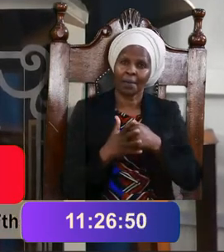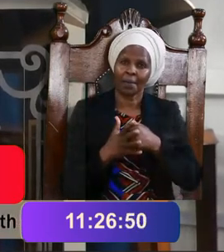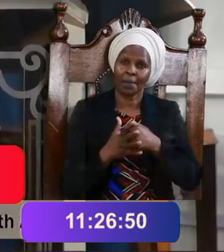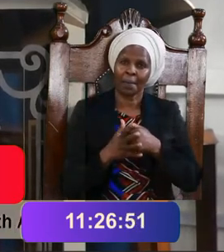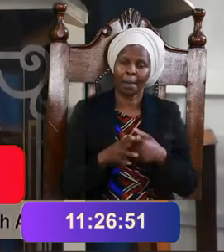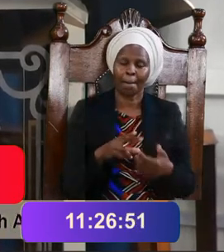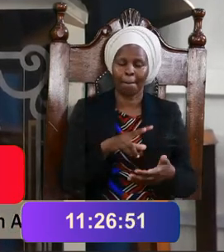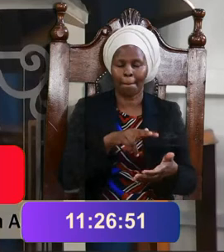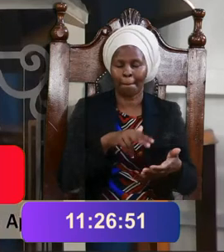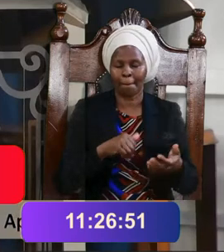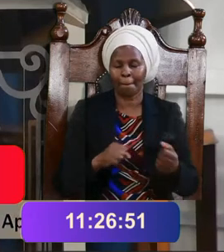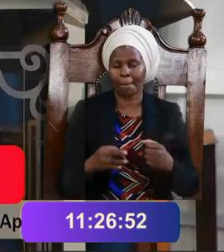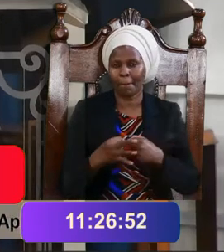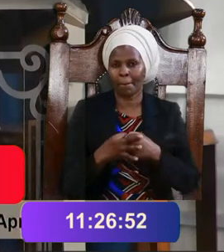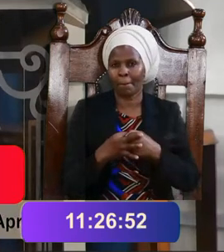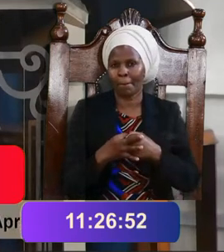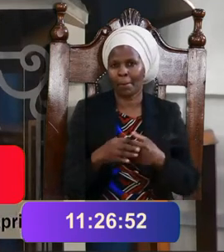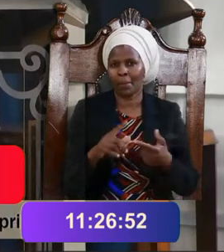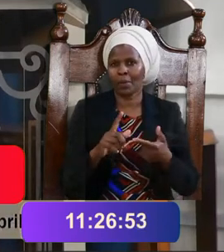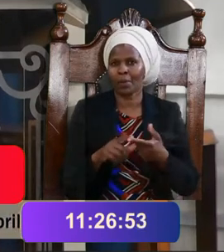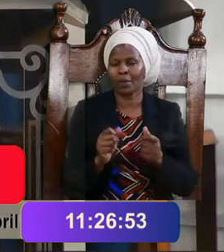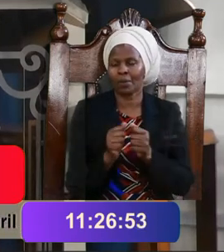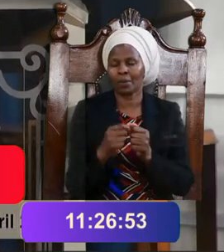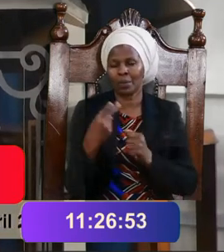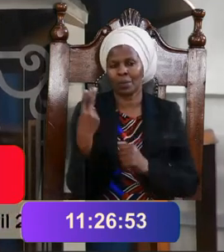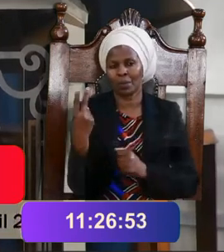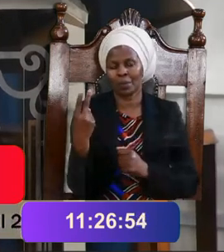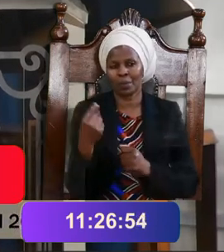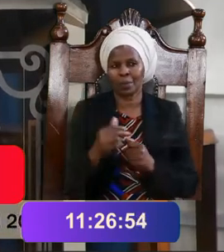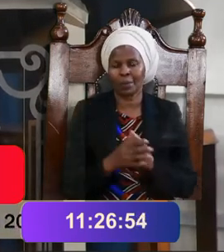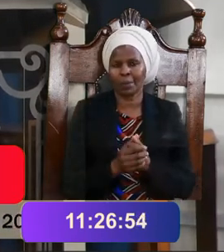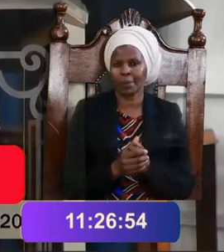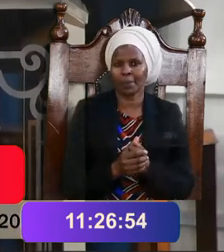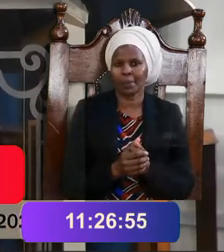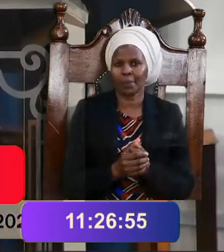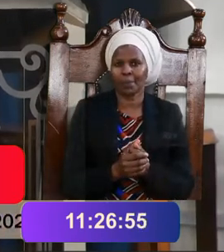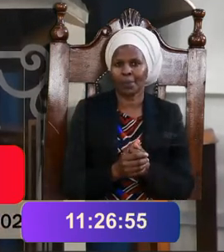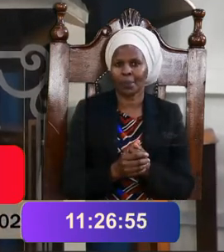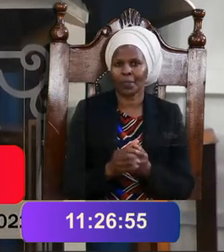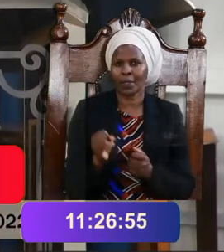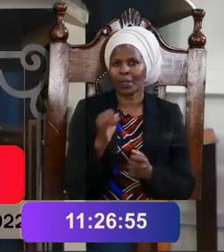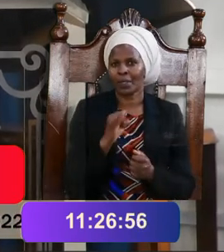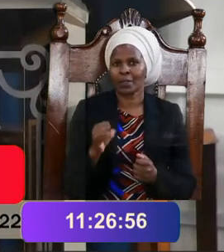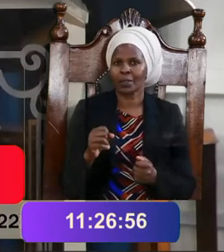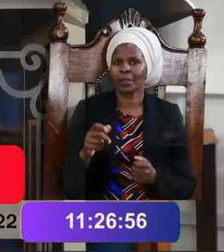mstari wa 8 hadi 12. Zekaria